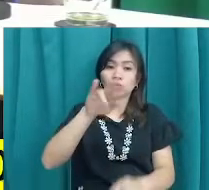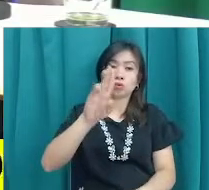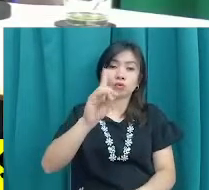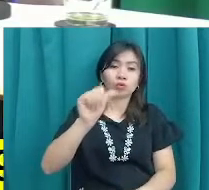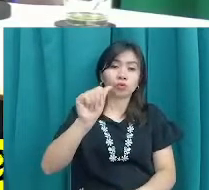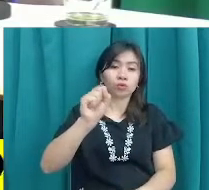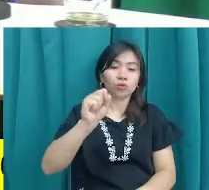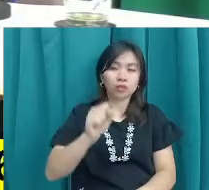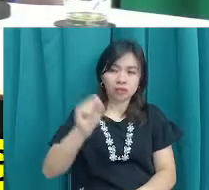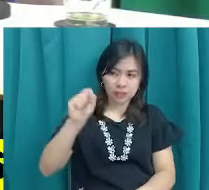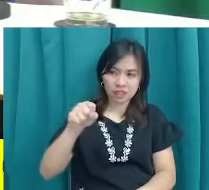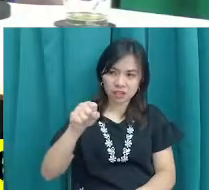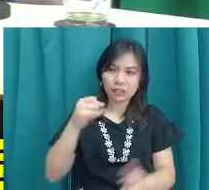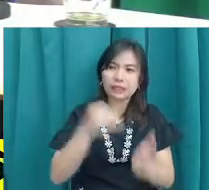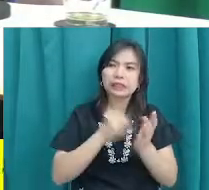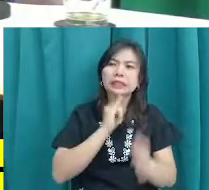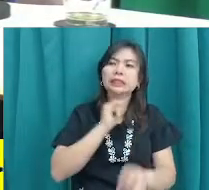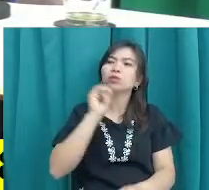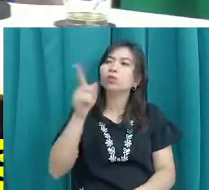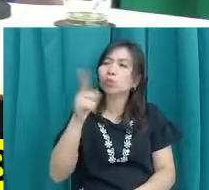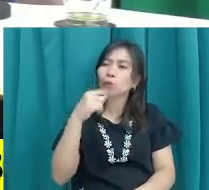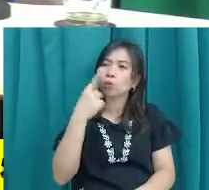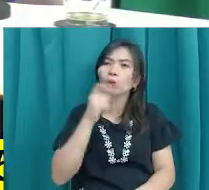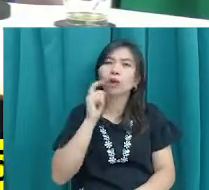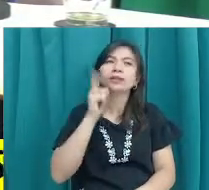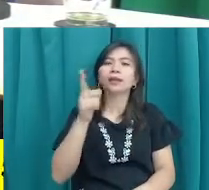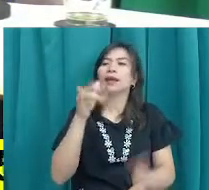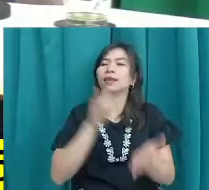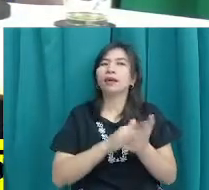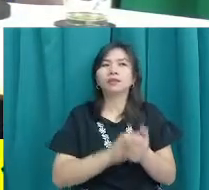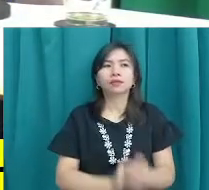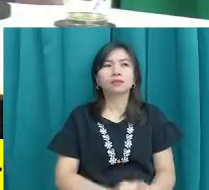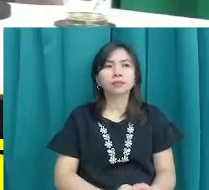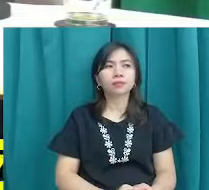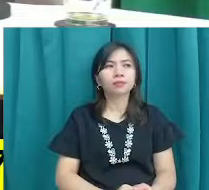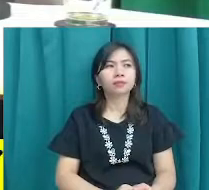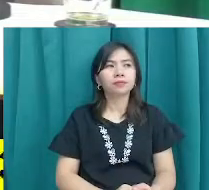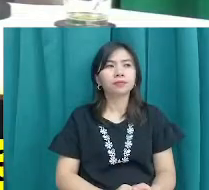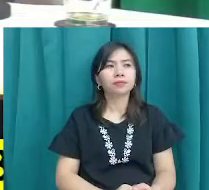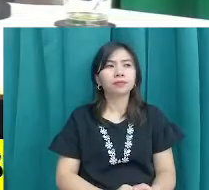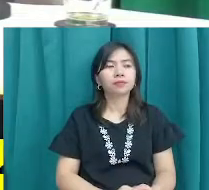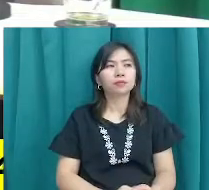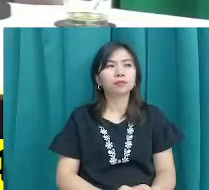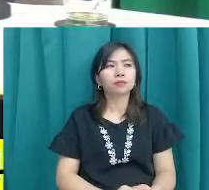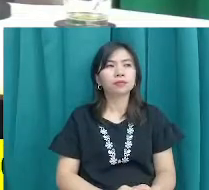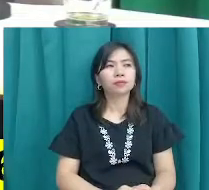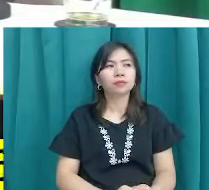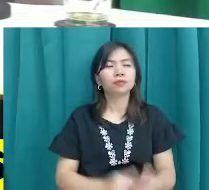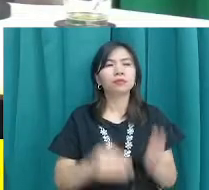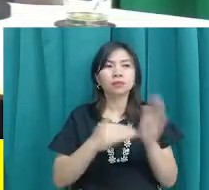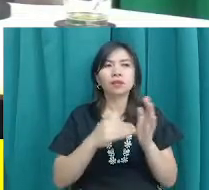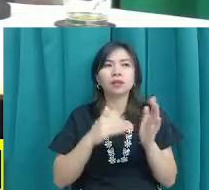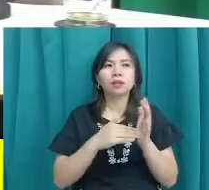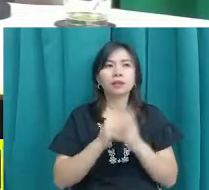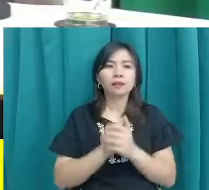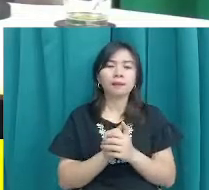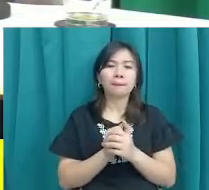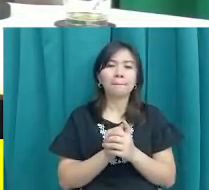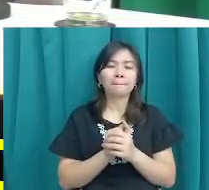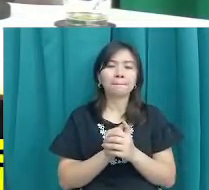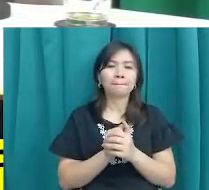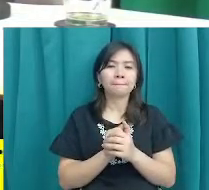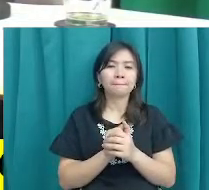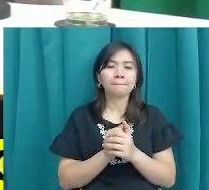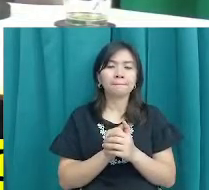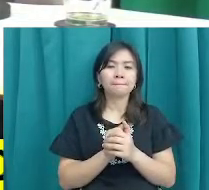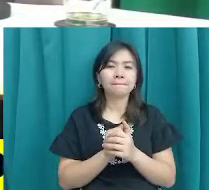patutsada ang Panginoon eh. Pagtanong niya ng Master, is it I? Sabi ko nga eh, ano na to ha? Sa akin lang to, hindi to biblical. Kung maibig sabihin